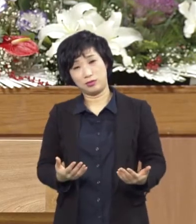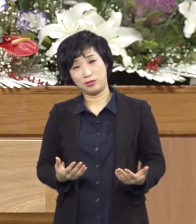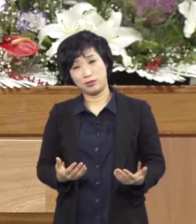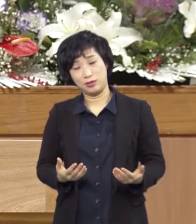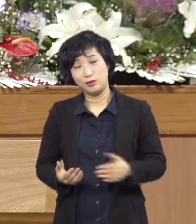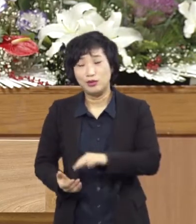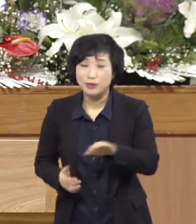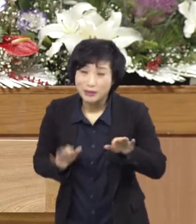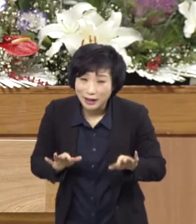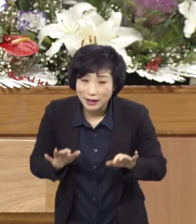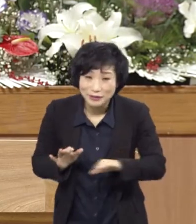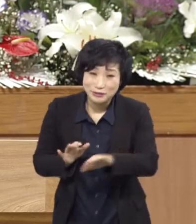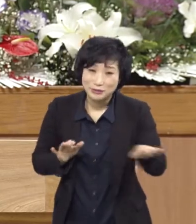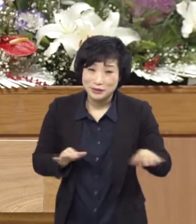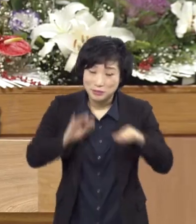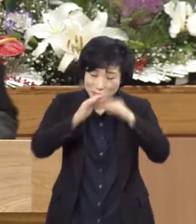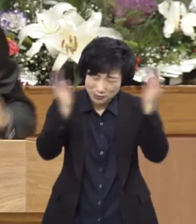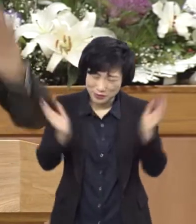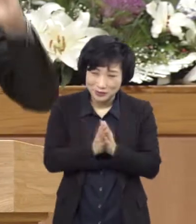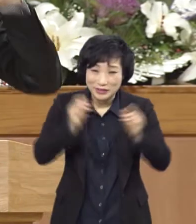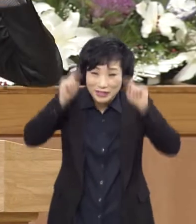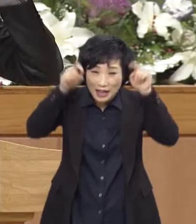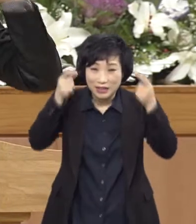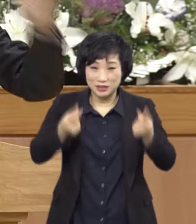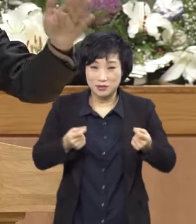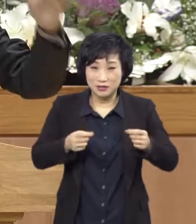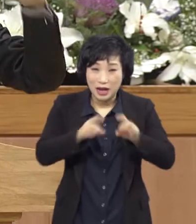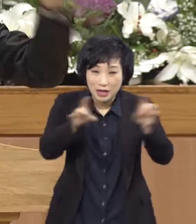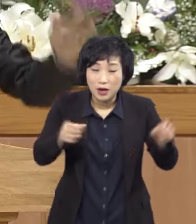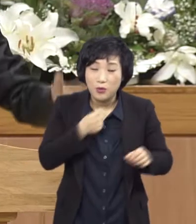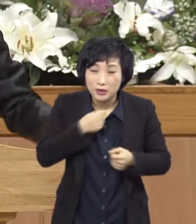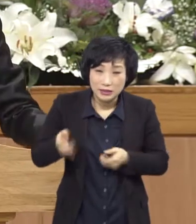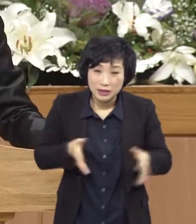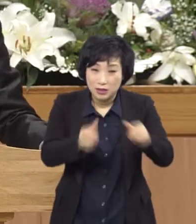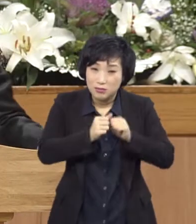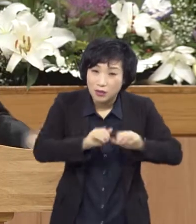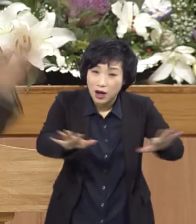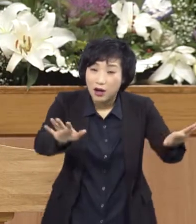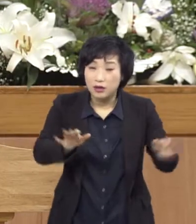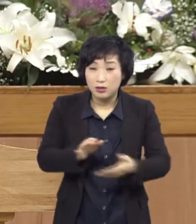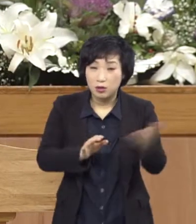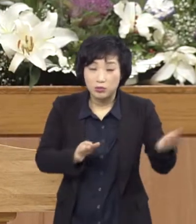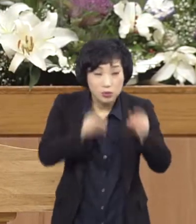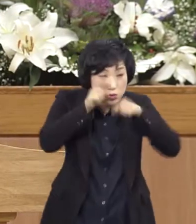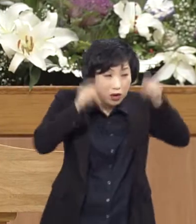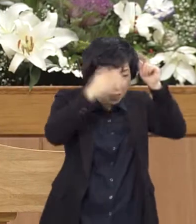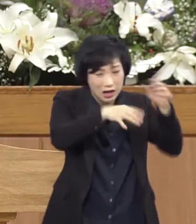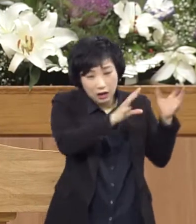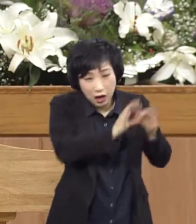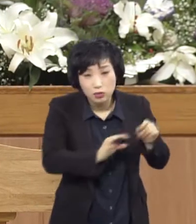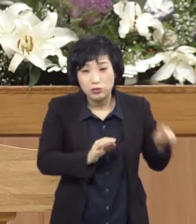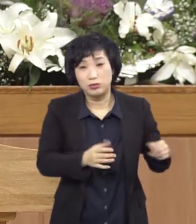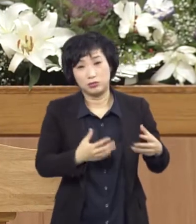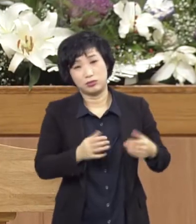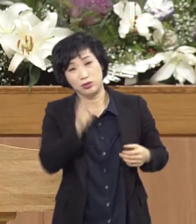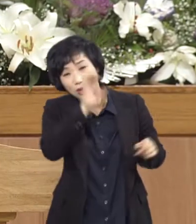우리는 다양 같아서 각기 책일로 가며 지옥으로 풍덩풍덩 떨어질 때 이 절망적인